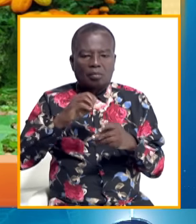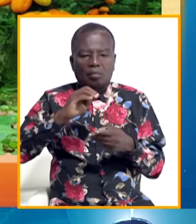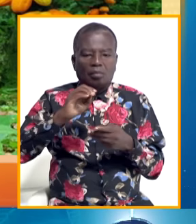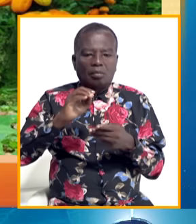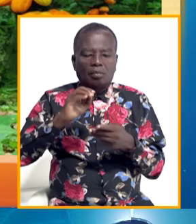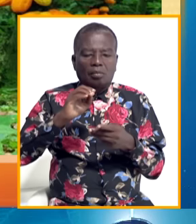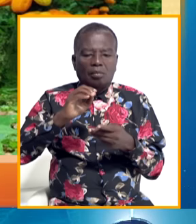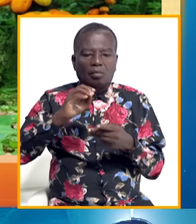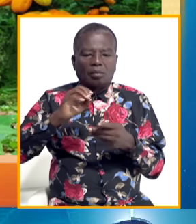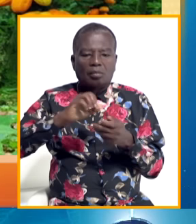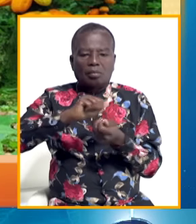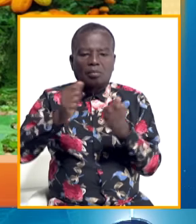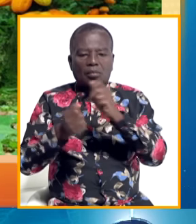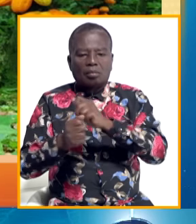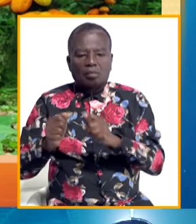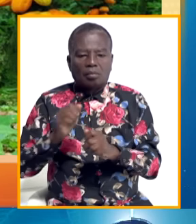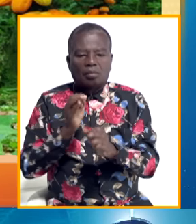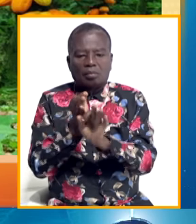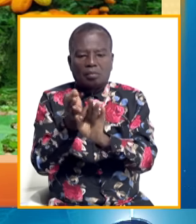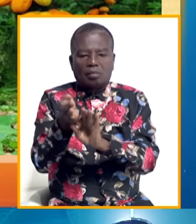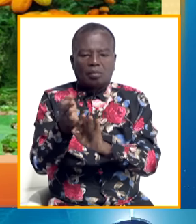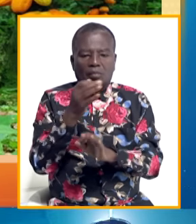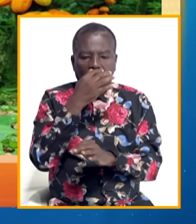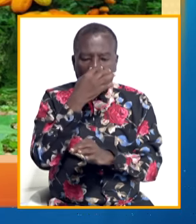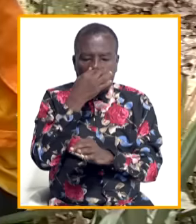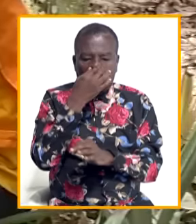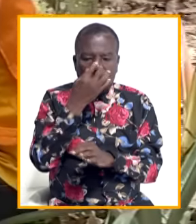C'était à Abidjan Plateau. Jean-Michel Quadio, Léon Brou.